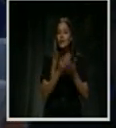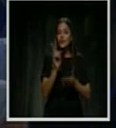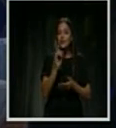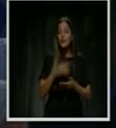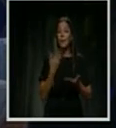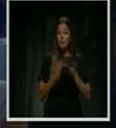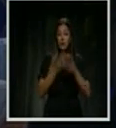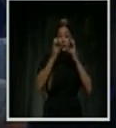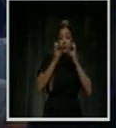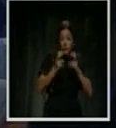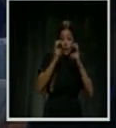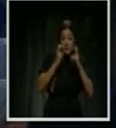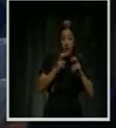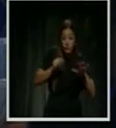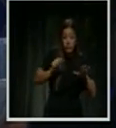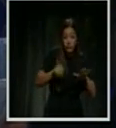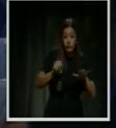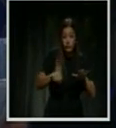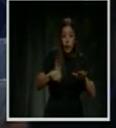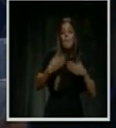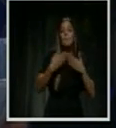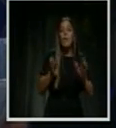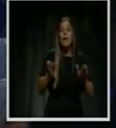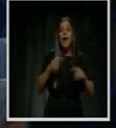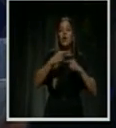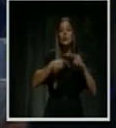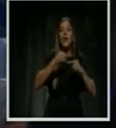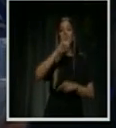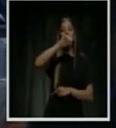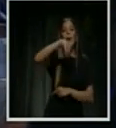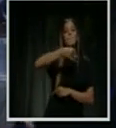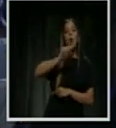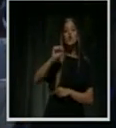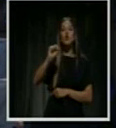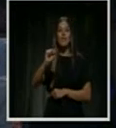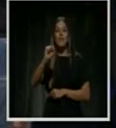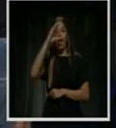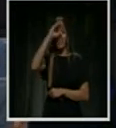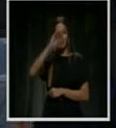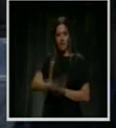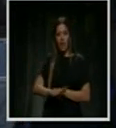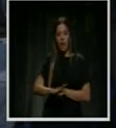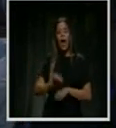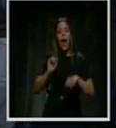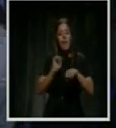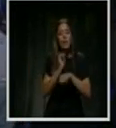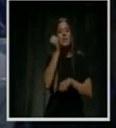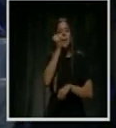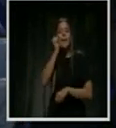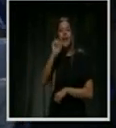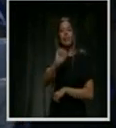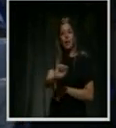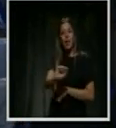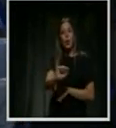inkjesta publika għal-Jean-Paul Sofija. Għamminna l-ġlieda għalik, għal-Jean-Paul Sofija, għal-ommu.